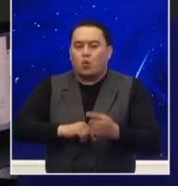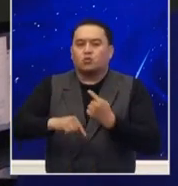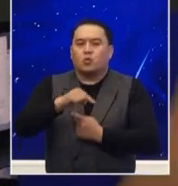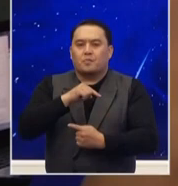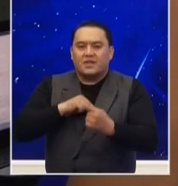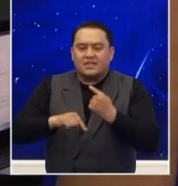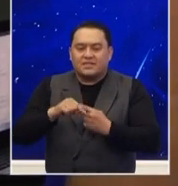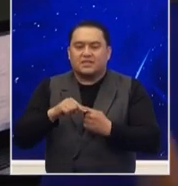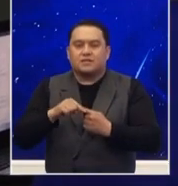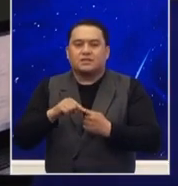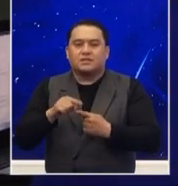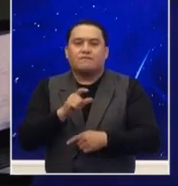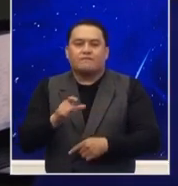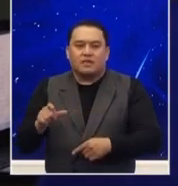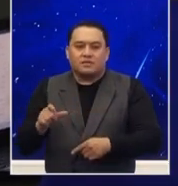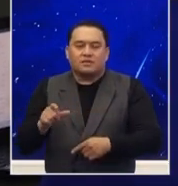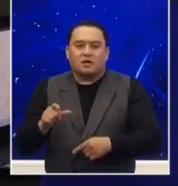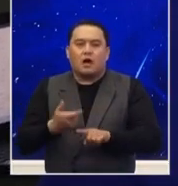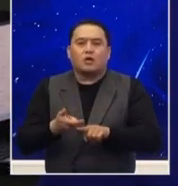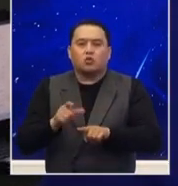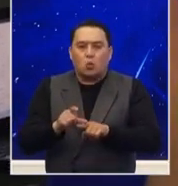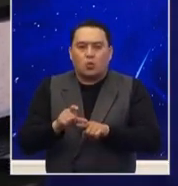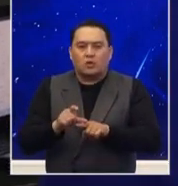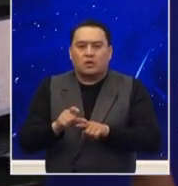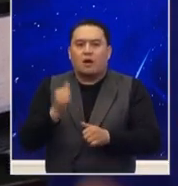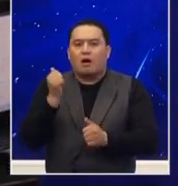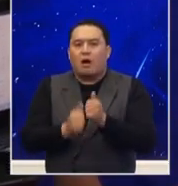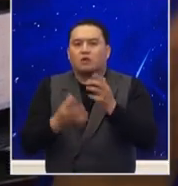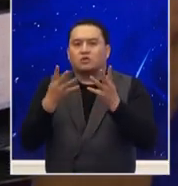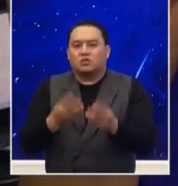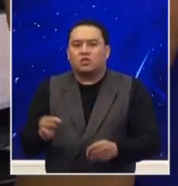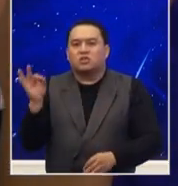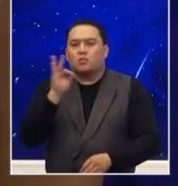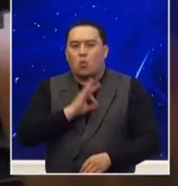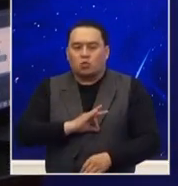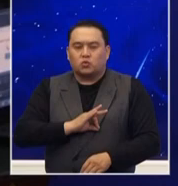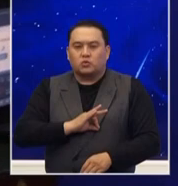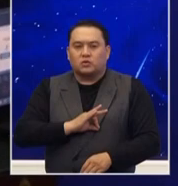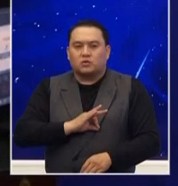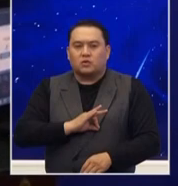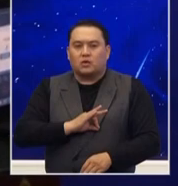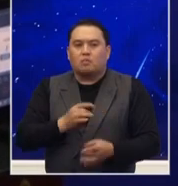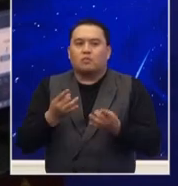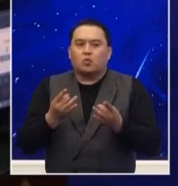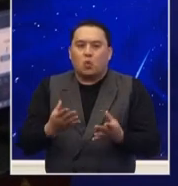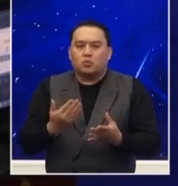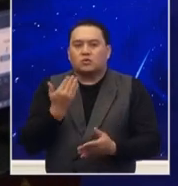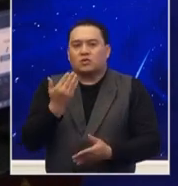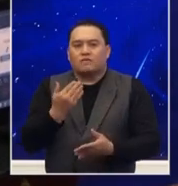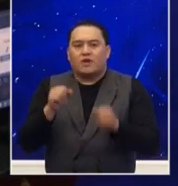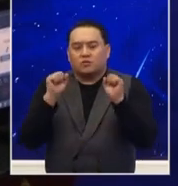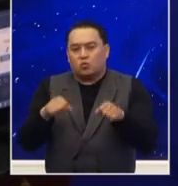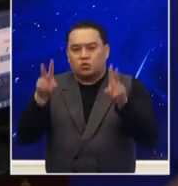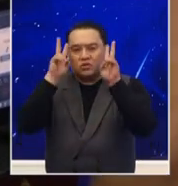предпринимателям, физическим лицам, которые ежедневно используют какие-то инструменты. Просто многие, возможно,